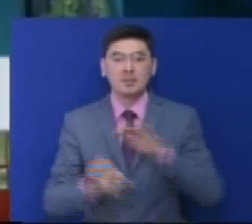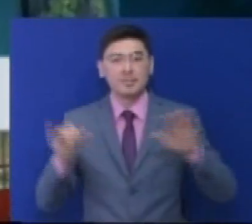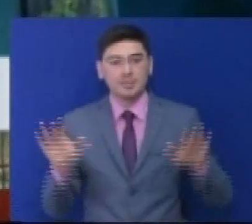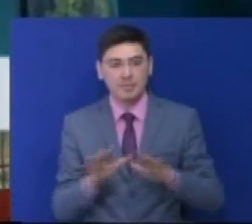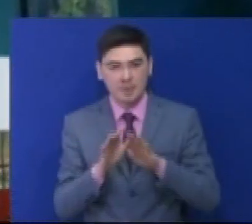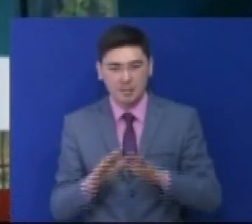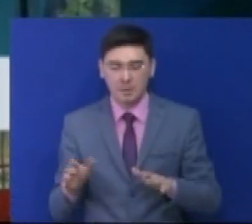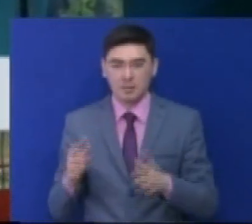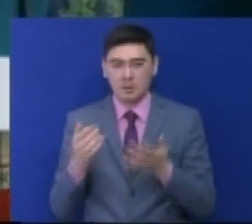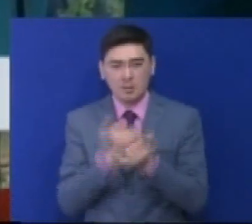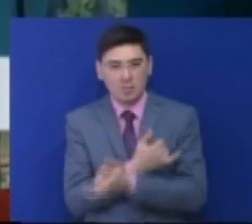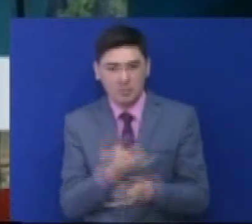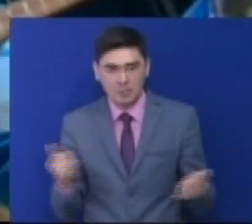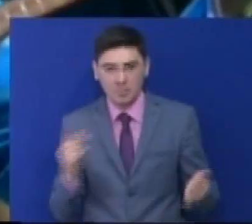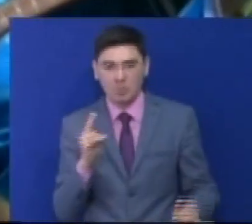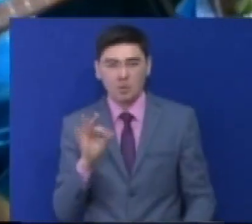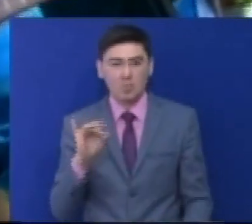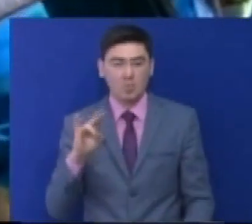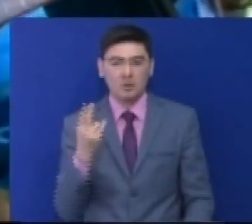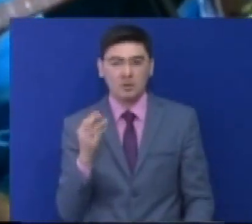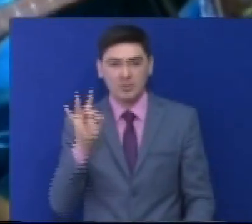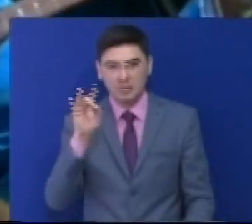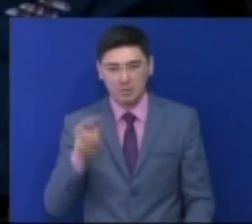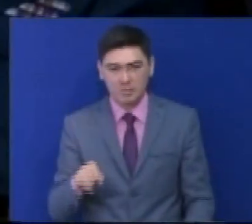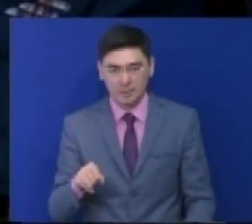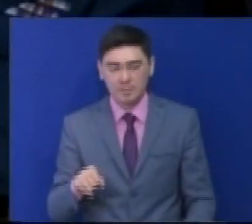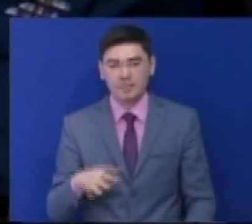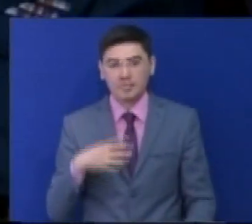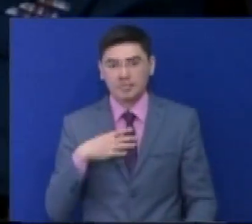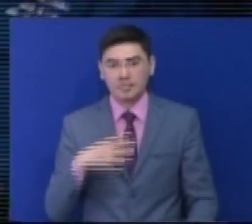представили участникам концертную программу. Сауле Байгалиева, Кайрат Кужахметов, телеканал «Семей».